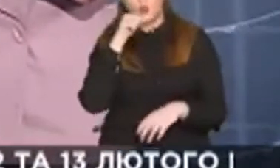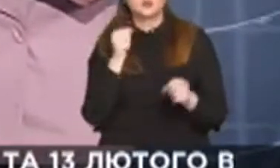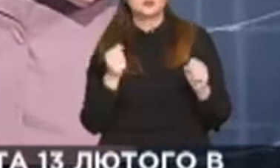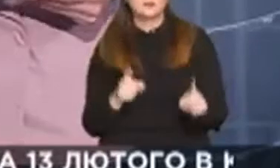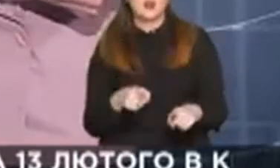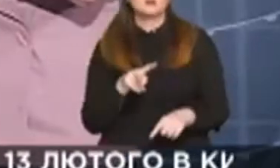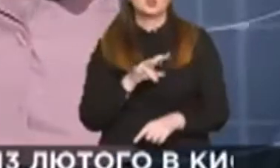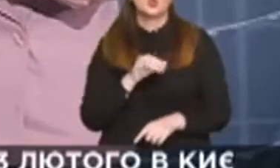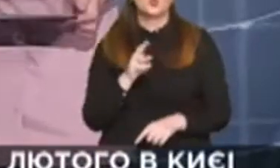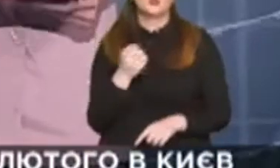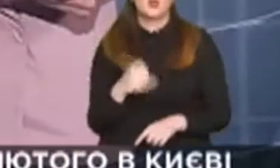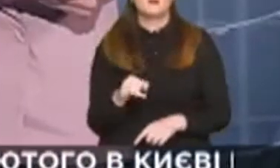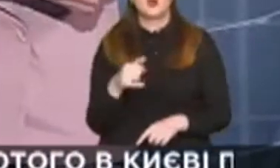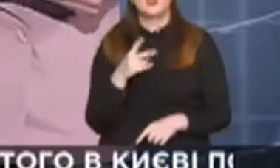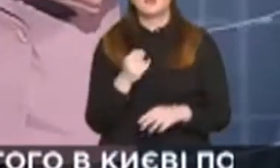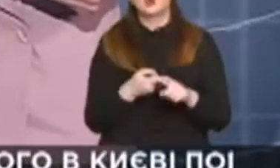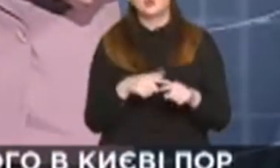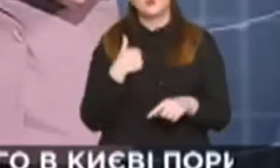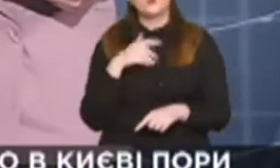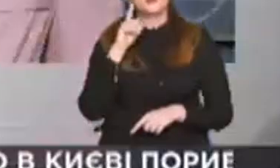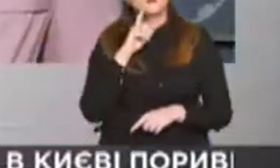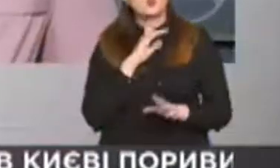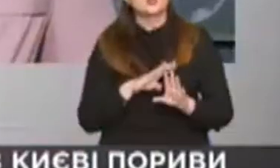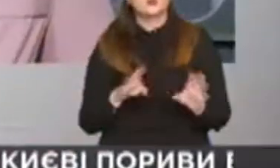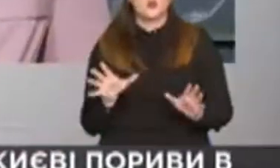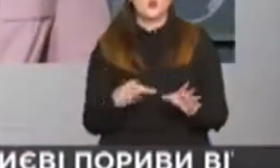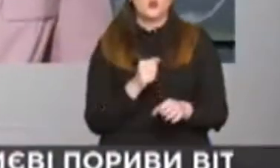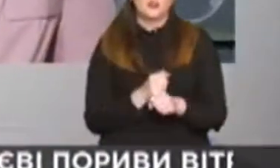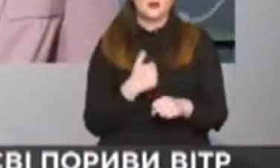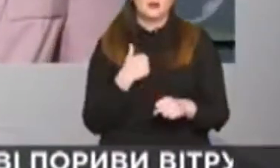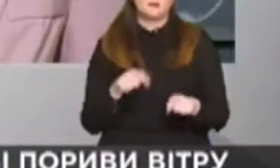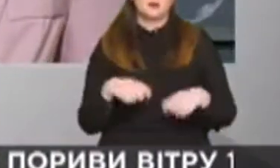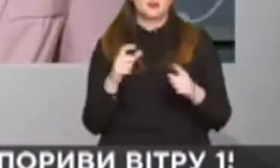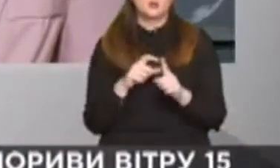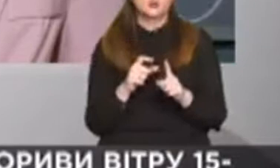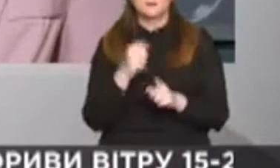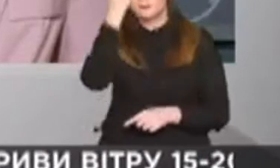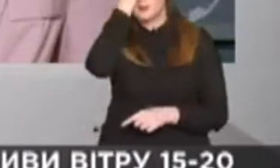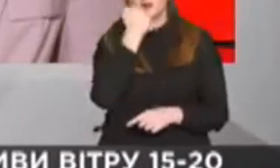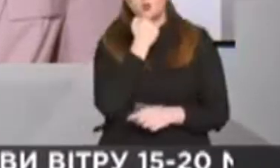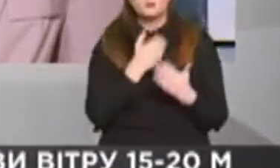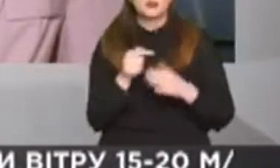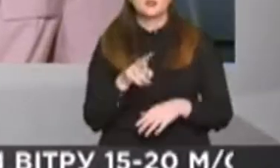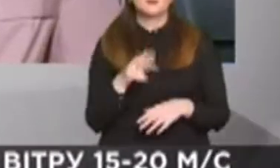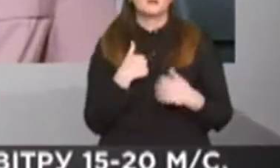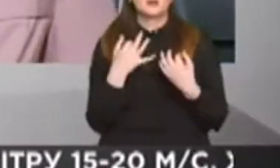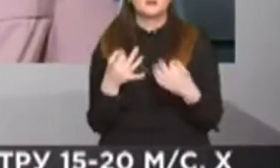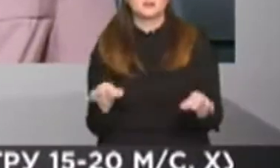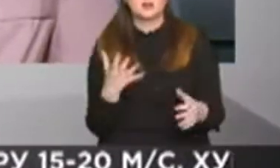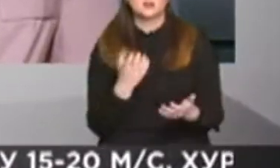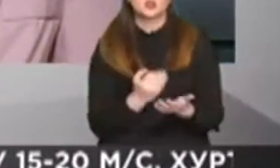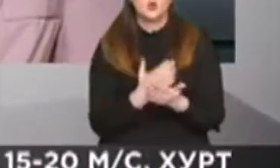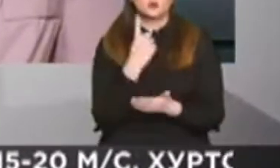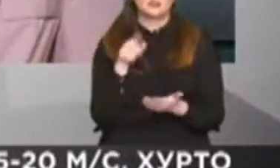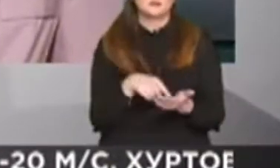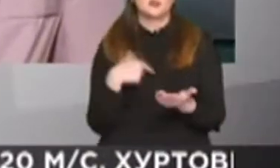справжній лютневий. На цьому в мене поки що все, колеги, передаю вам слово. Дякуємо, Наталя Птуха, але перед тим, як ми тебе відпустимо, є ще одне